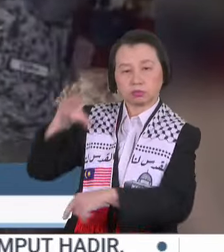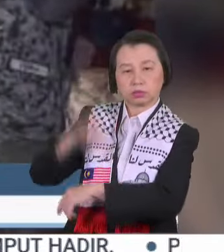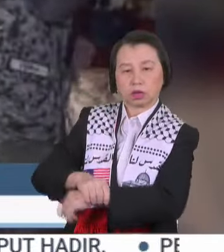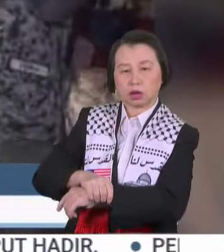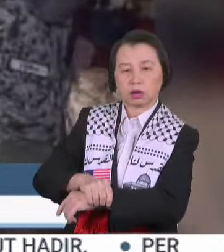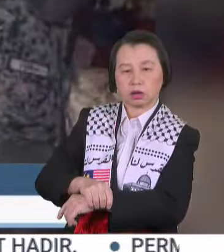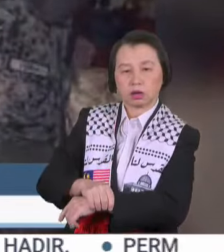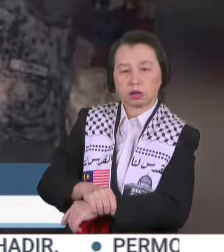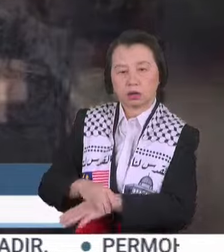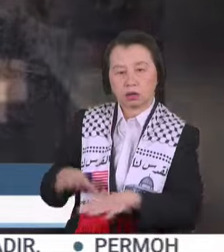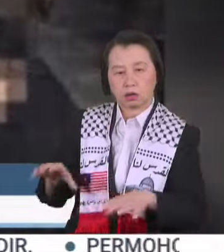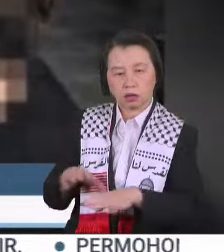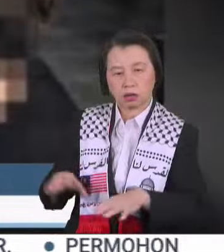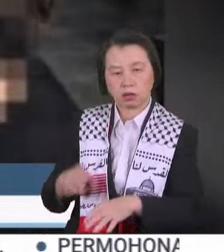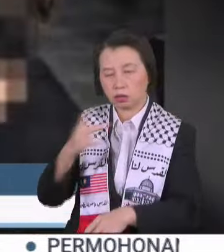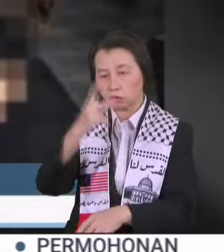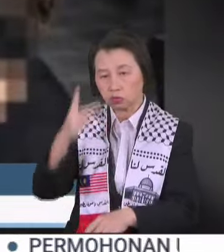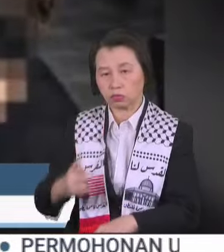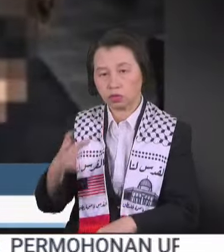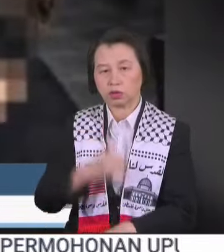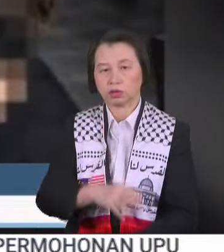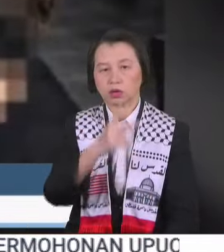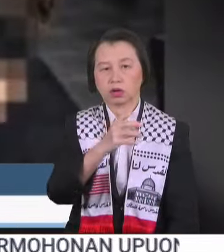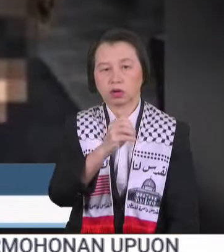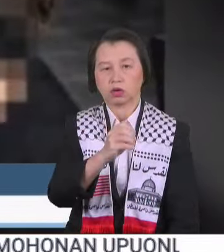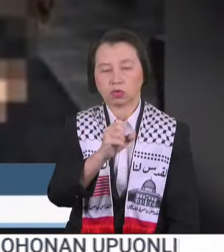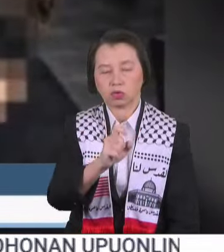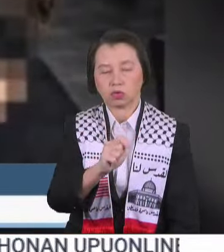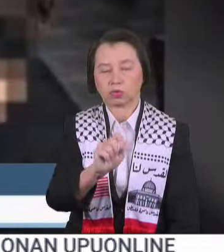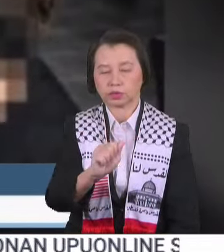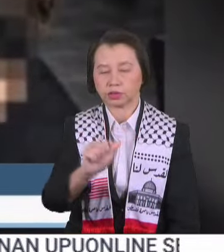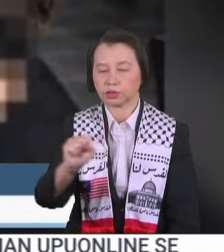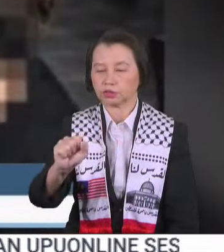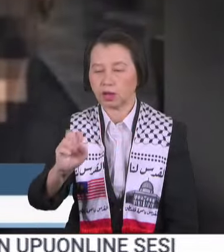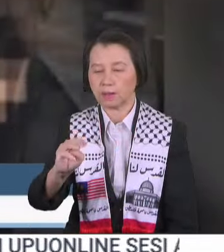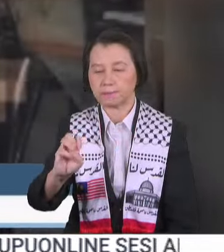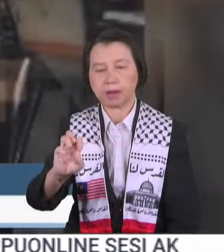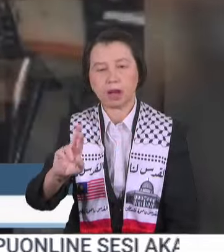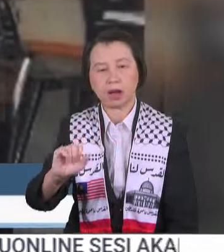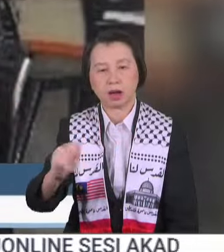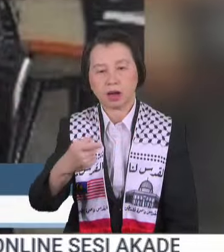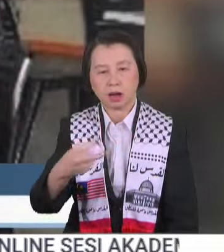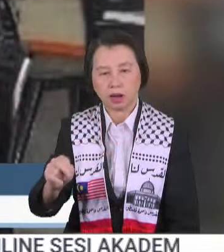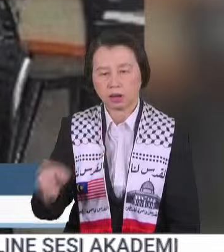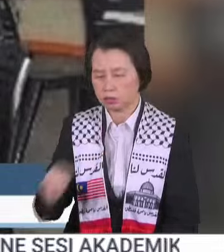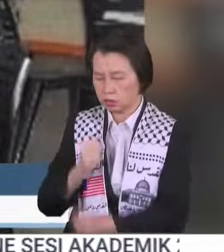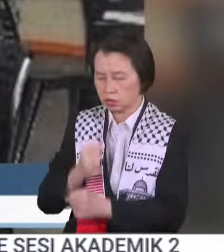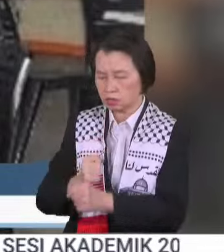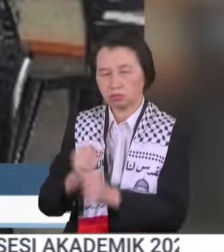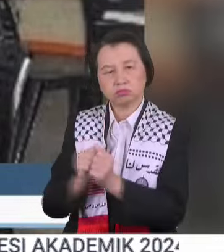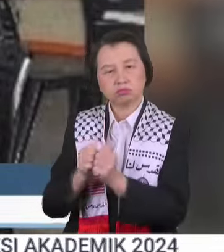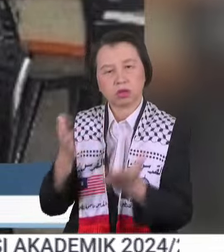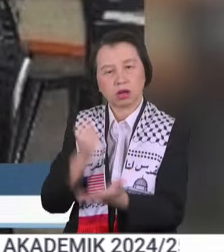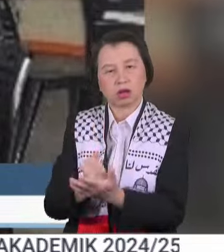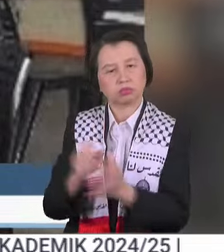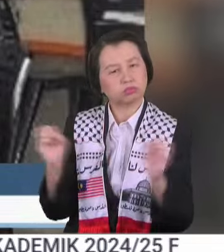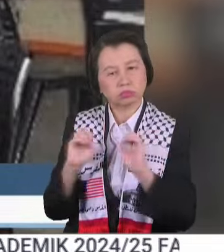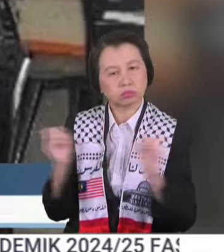menerusi operasi yang dijalankan di Kuching dan Kota Semarahan Selasa lalu kerana tinggal lebih masa dan bekerja tanpa pas yang